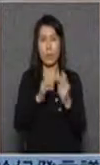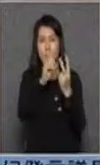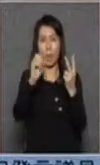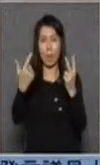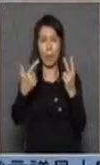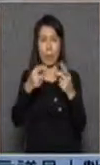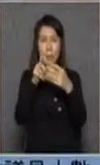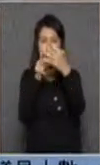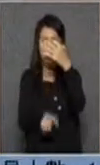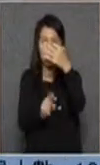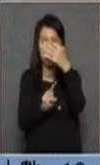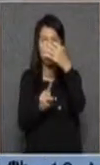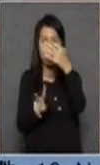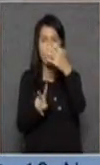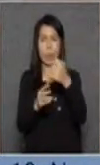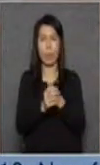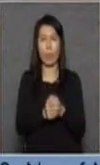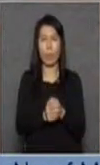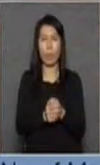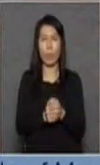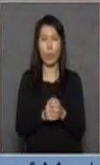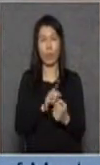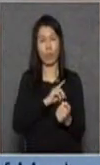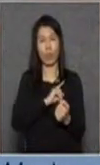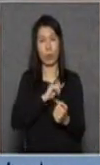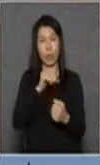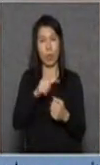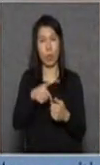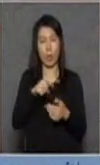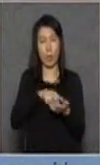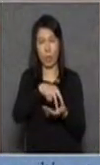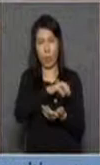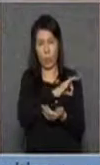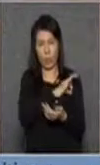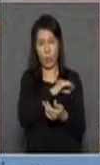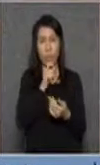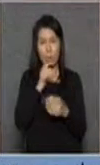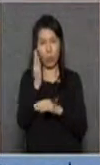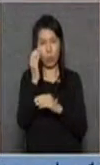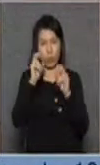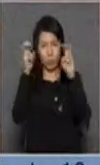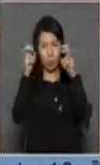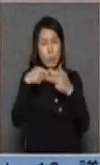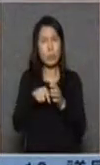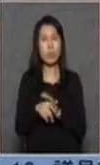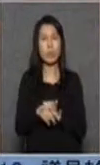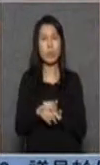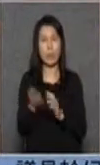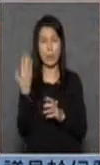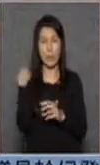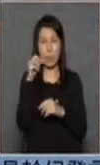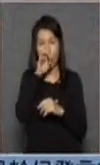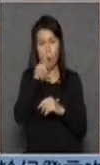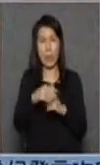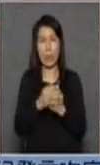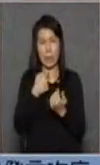2008年嘅3月12日咧，其實我喺本會都作出一個動議嘅。當時的動議就說要